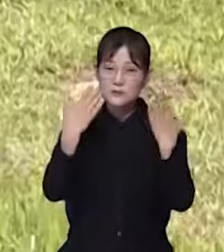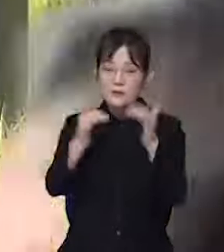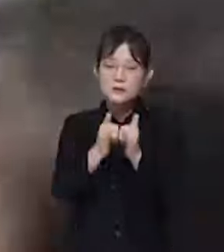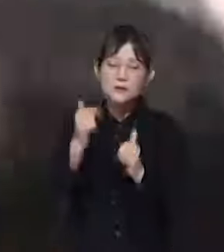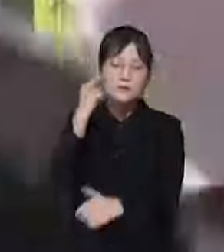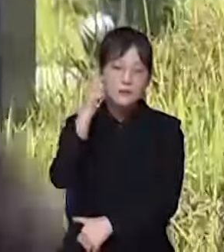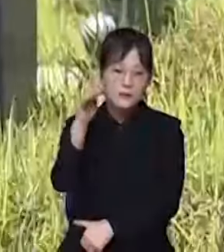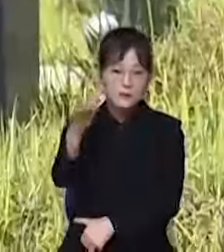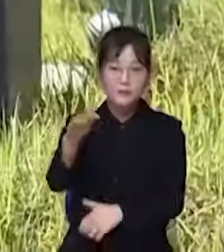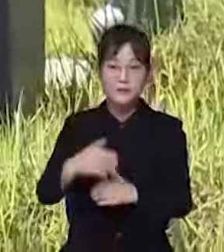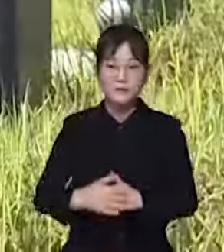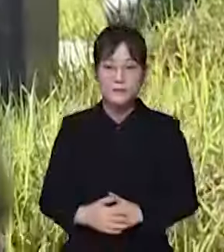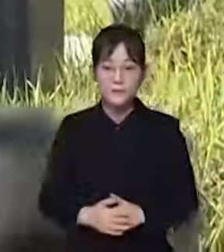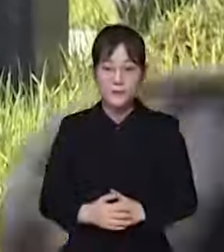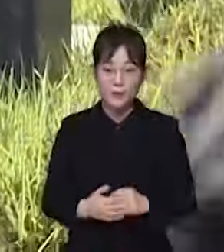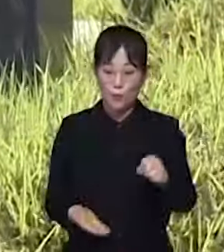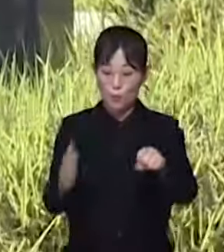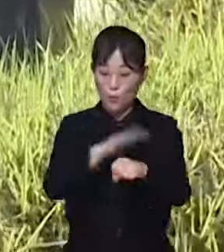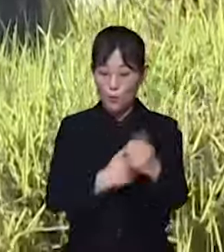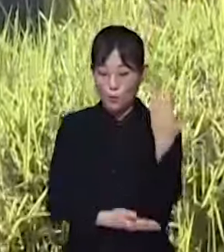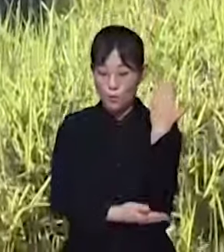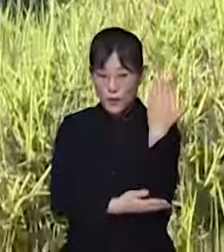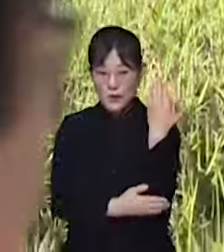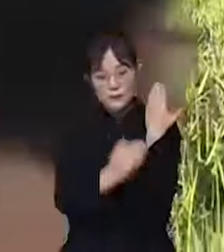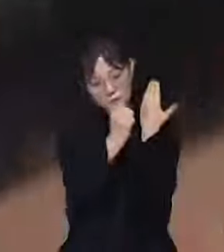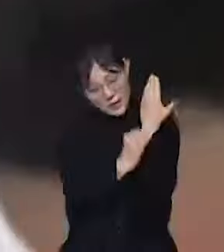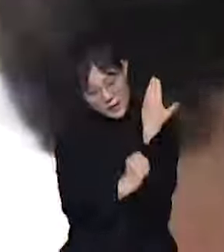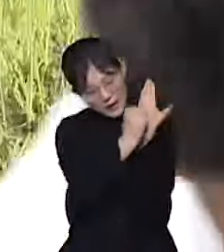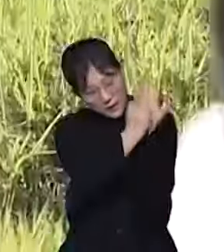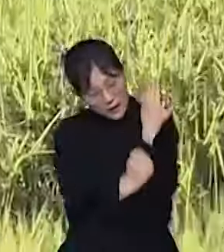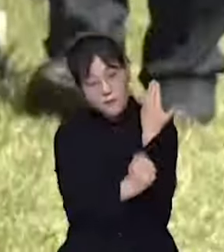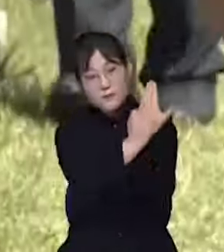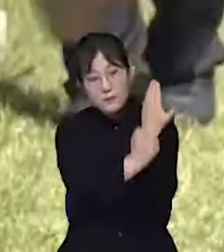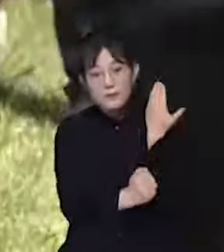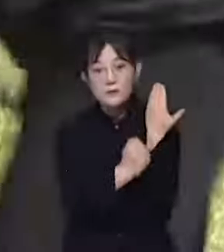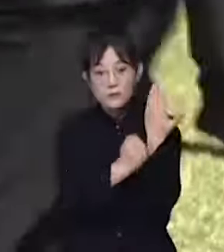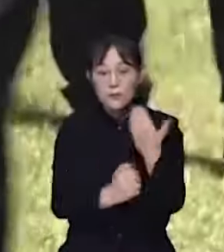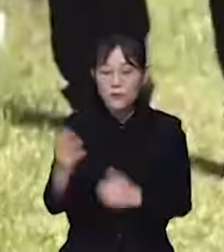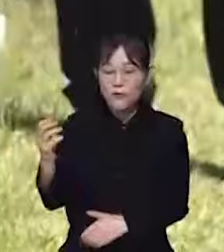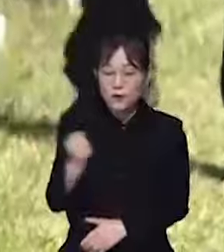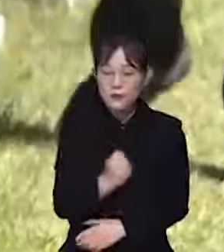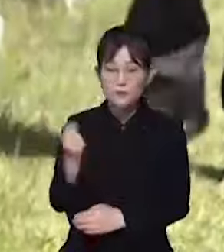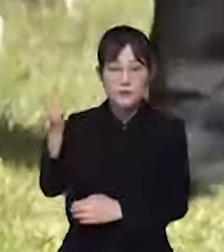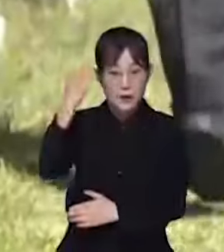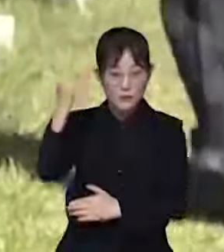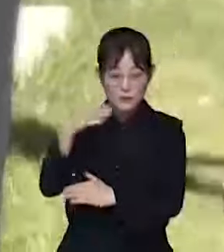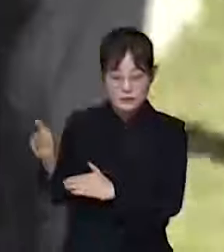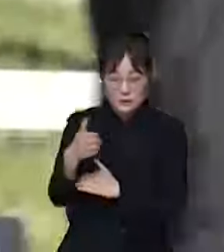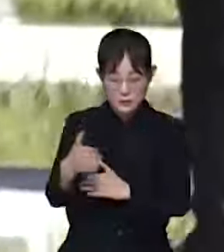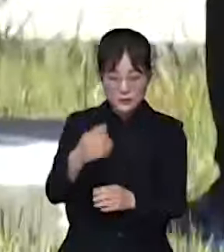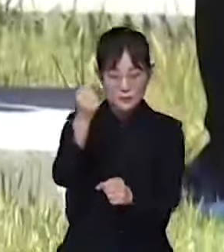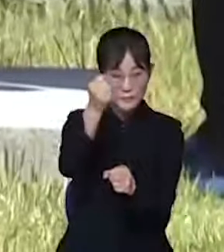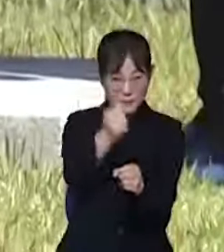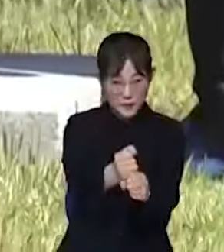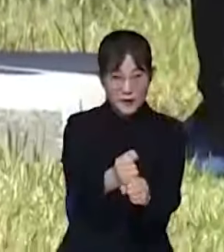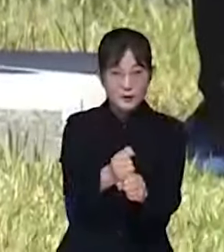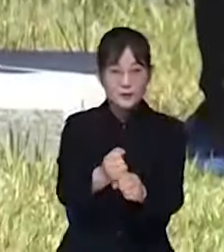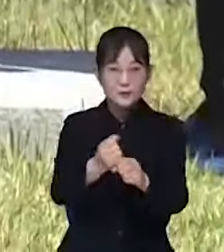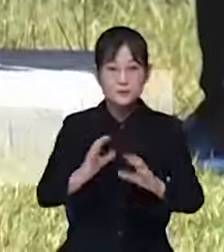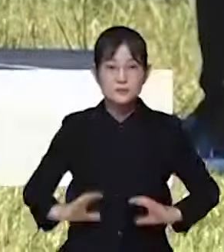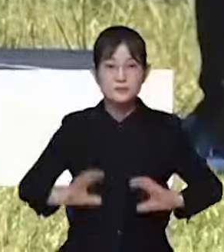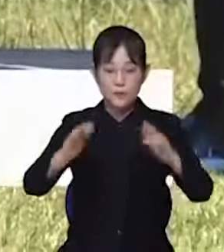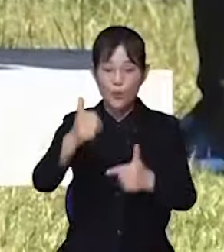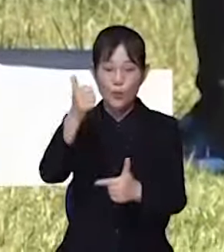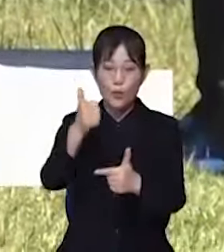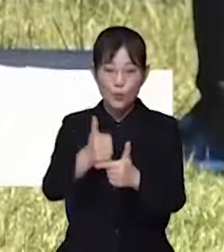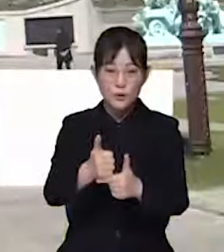애도합니다. 묘비에 묻은 얼룩을 옷깃으로 닦아내고 준비해온 태극기를 놓습니다. 세계 호남